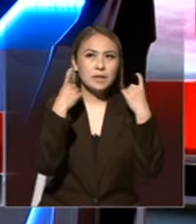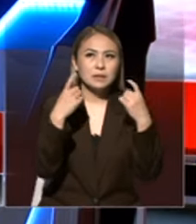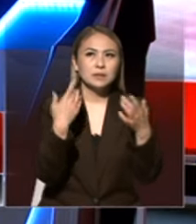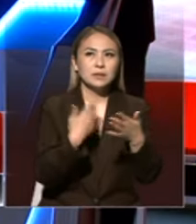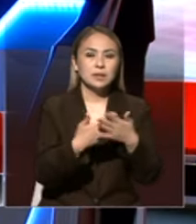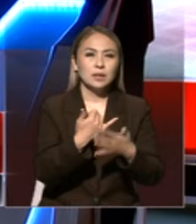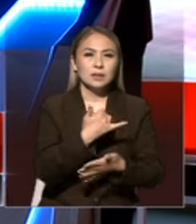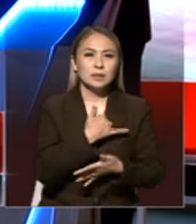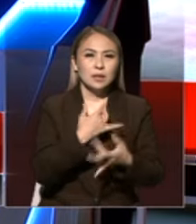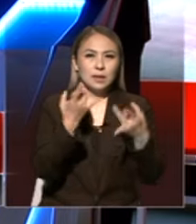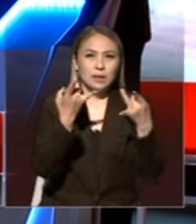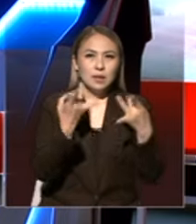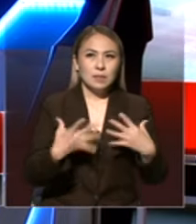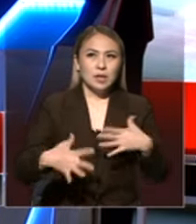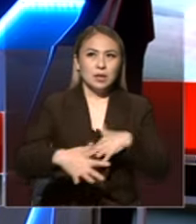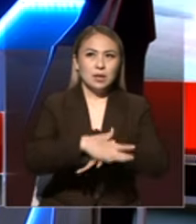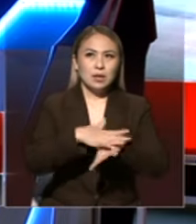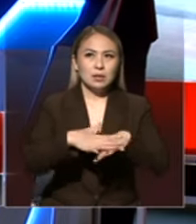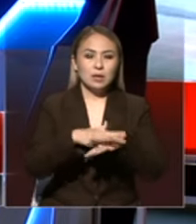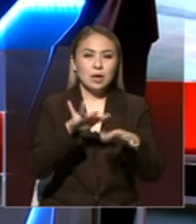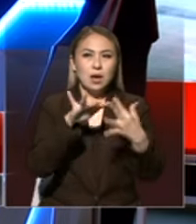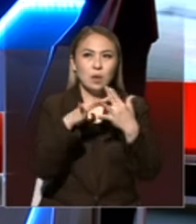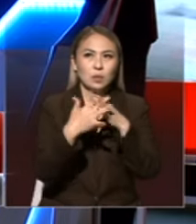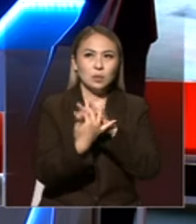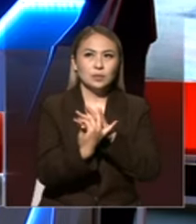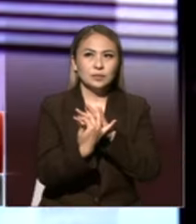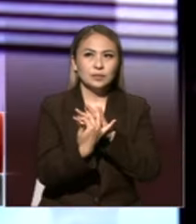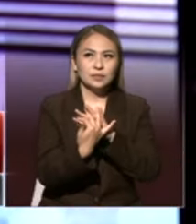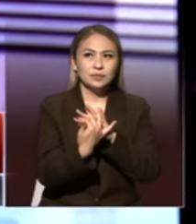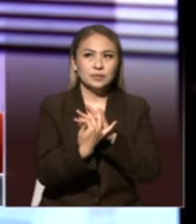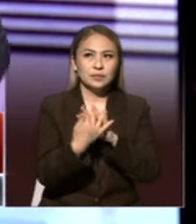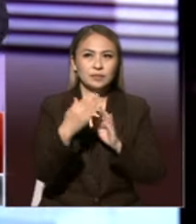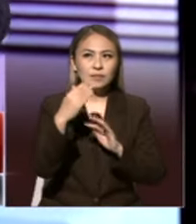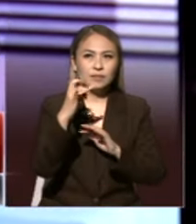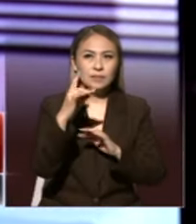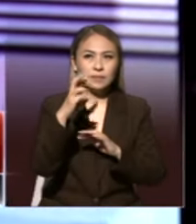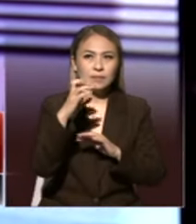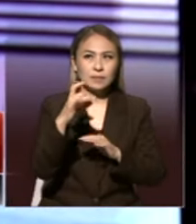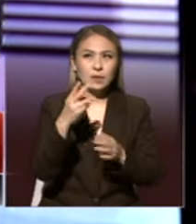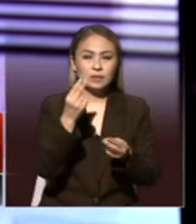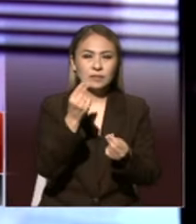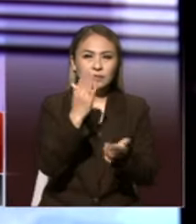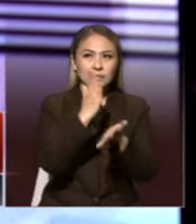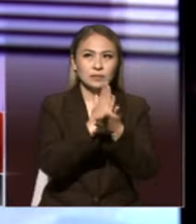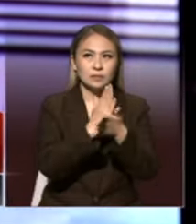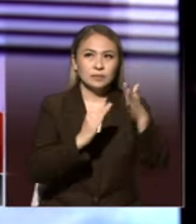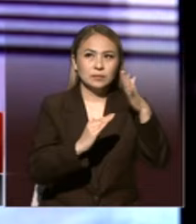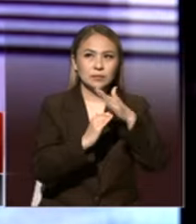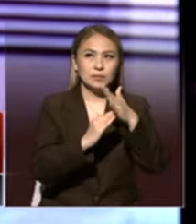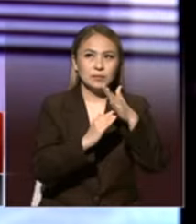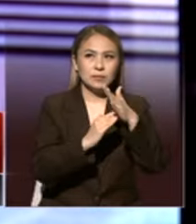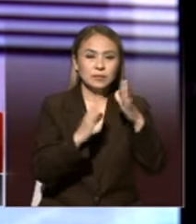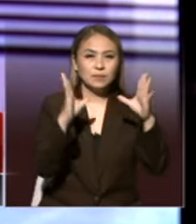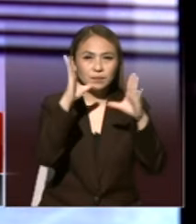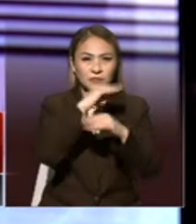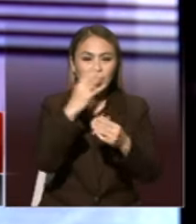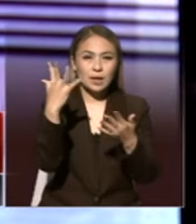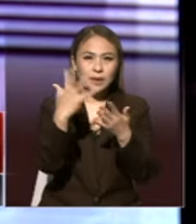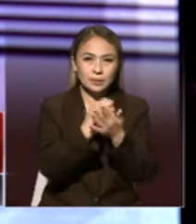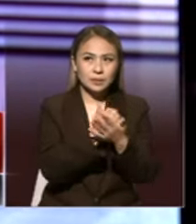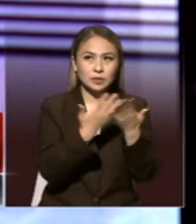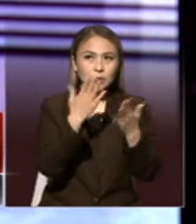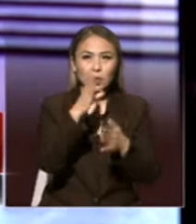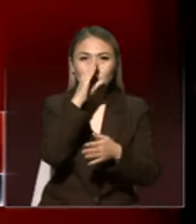Мысалы, біз сияқты қарапайым, ауылда енді біз қарапайым фермерлерге айтса, мынандай қаражат бар, мына уақытқа шейін үлгерсең